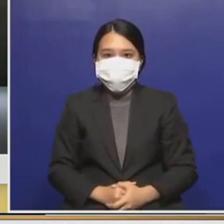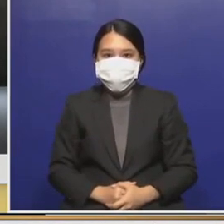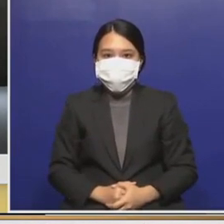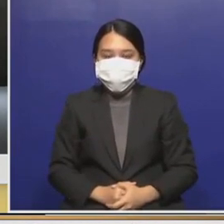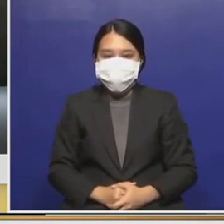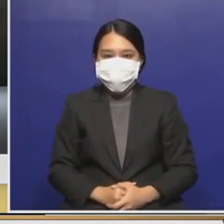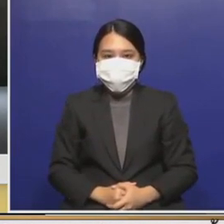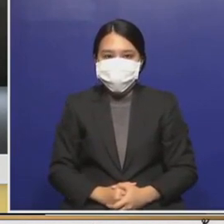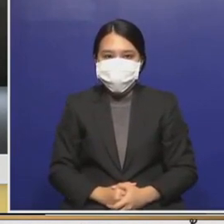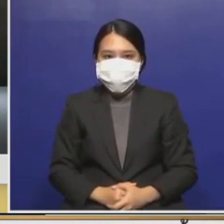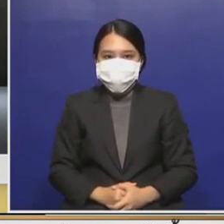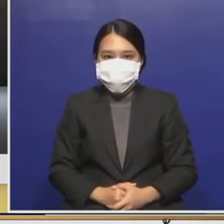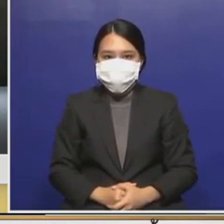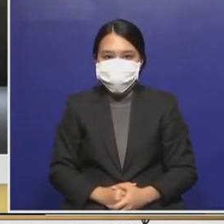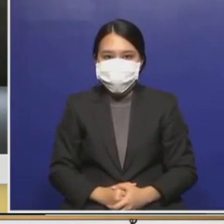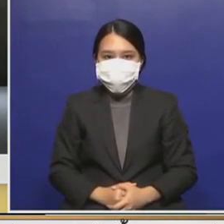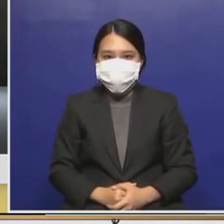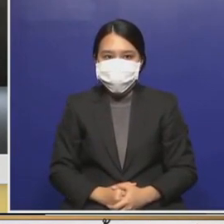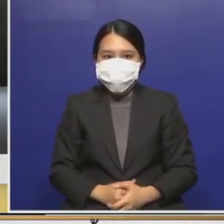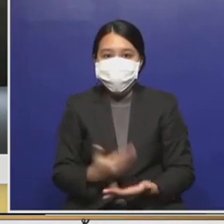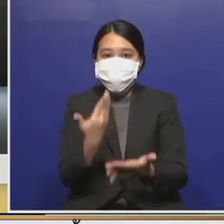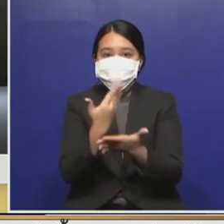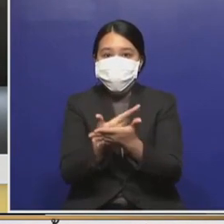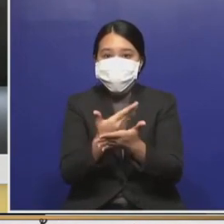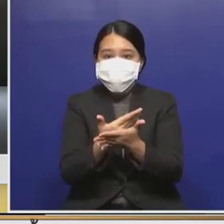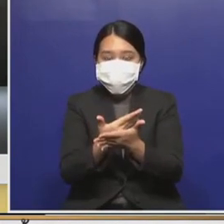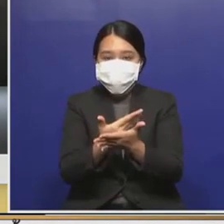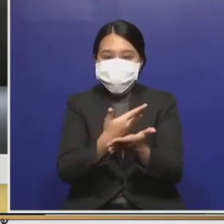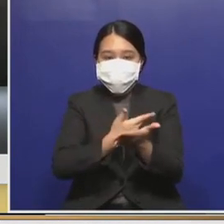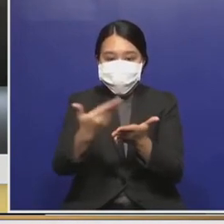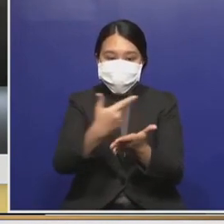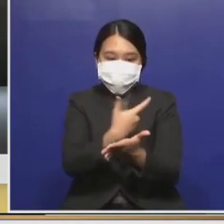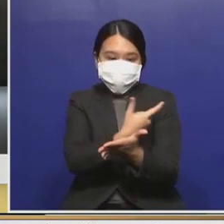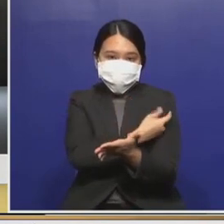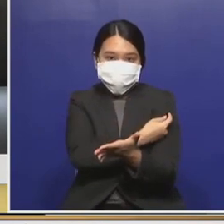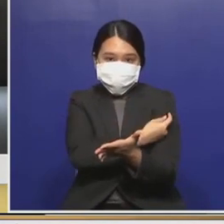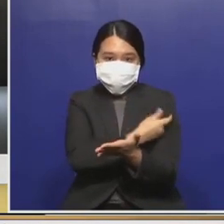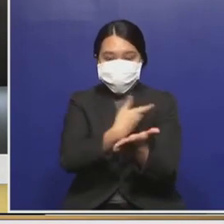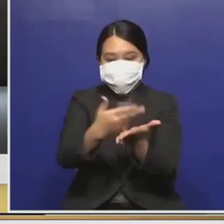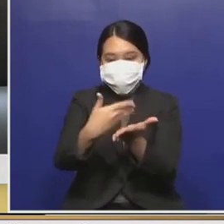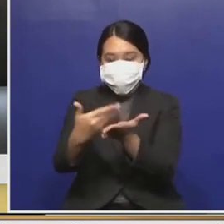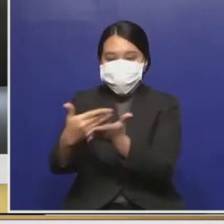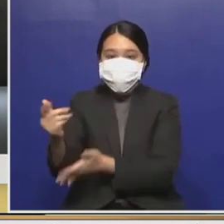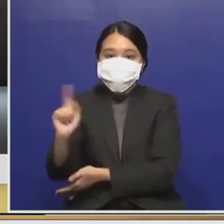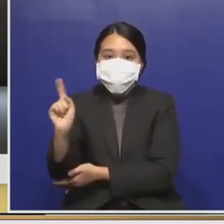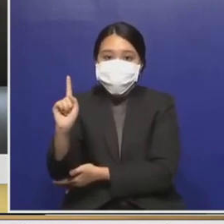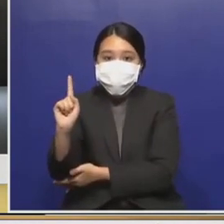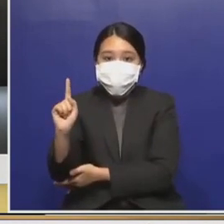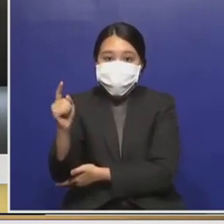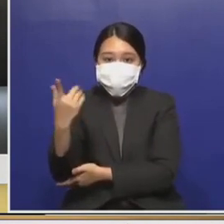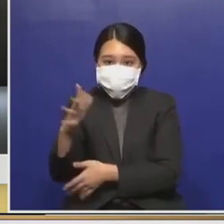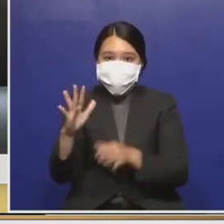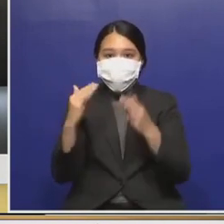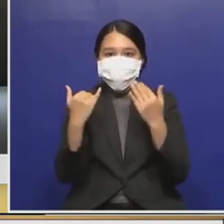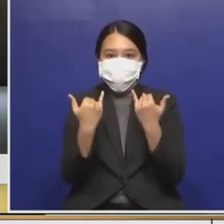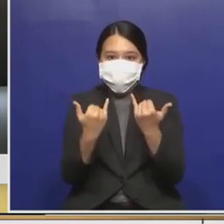ไหนอะ เงินมาซืวัซีอยู่ไหน แลวคุมาให้รายใหญ่